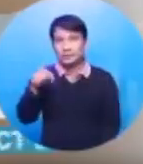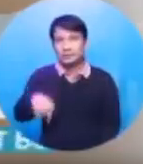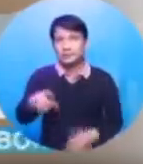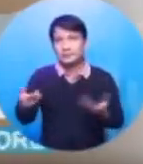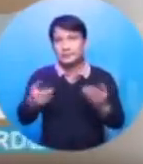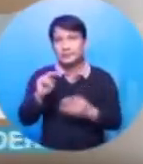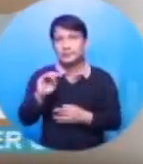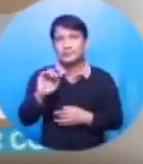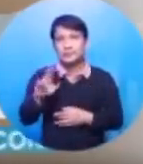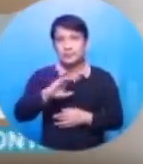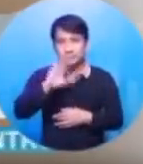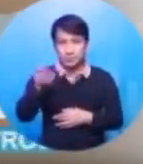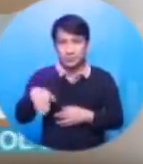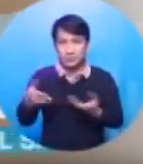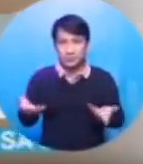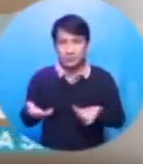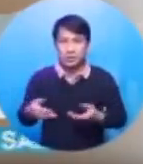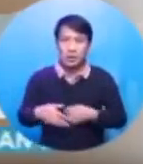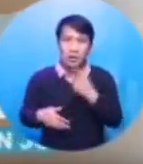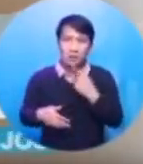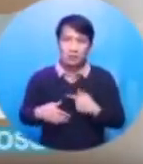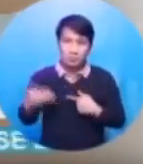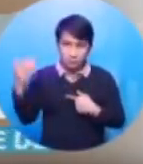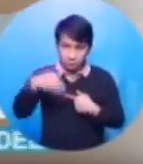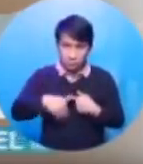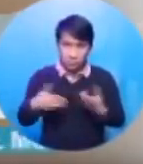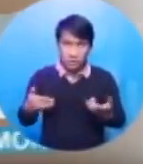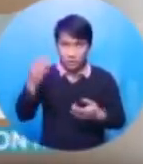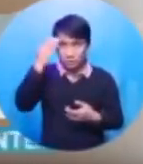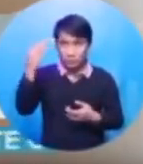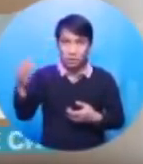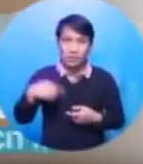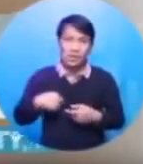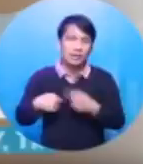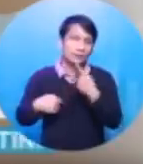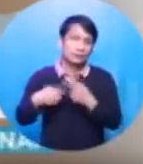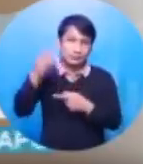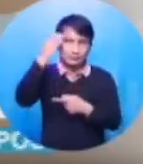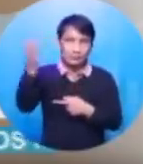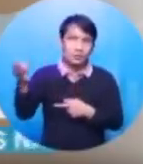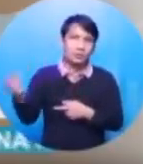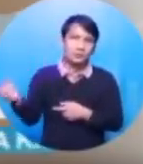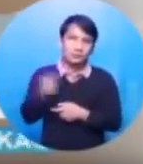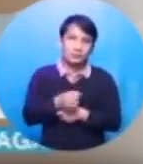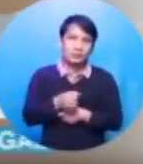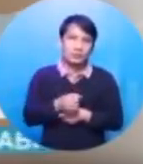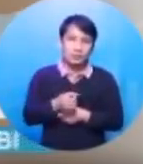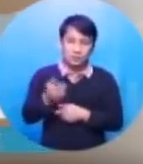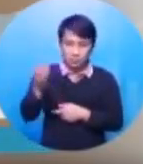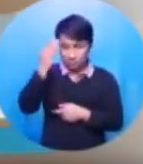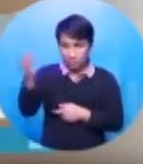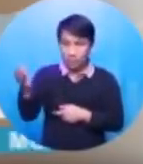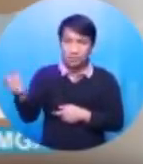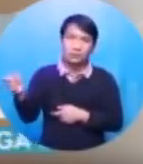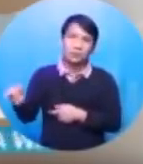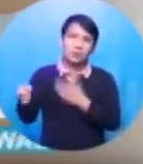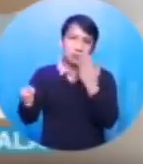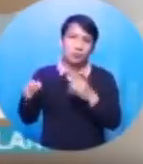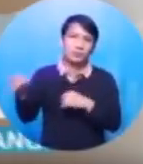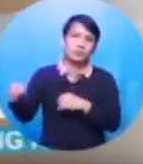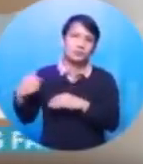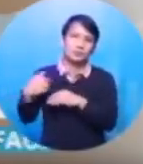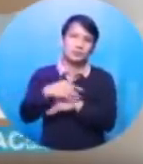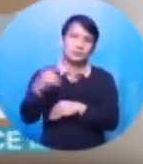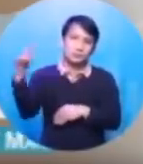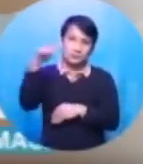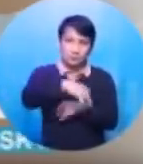lang? Opo, mag-isa lang talaga ako, sir. Kaya napunta ko sa dito, sa Bulacan, gawa niya rin, sir. Ah, siya ang nagpapunta sir rito? Oo, dito, sir. Kasi